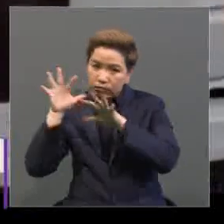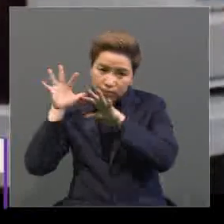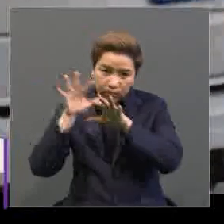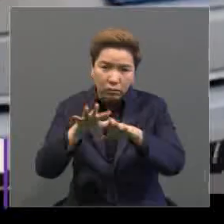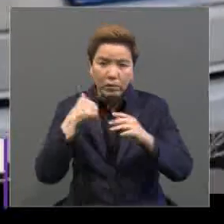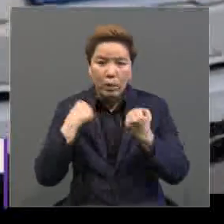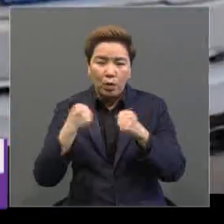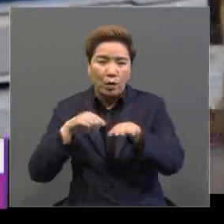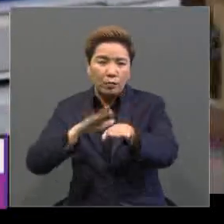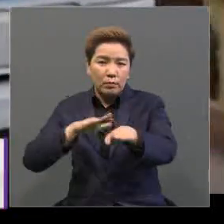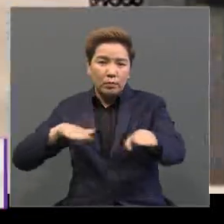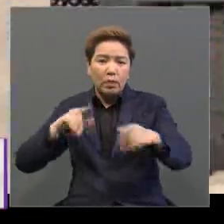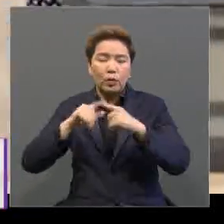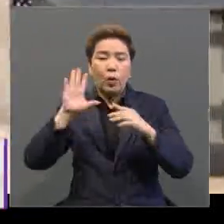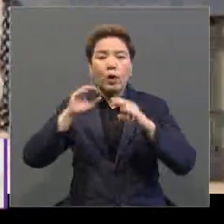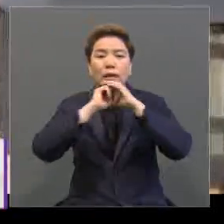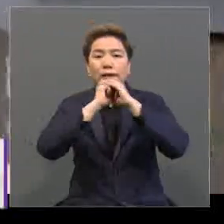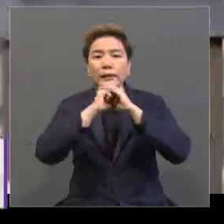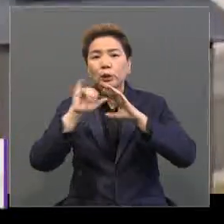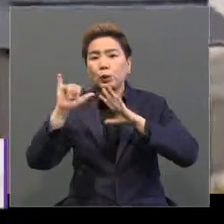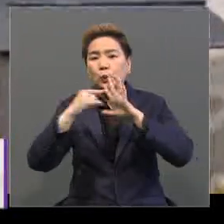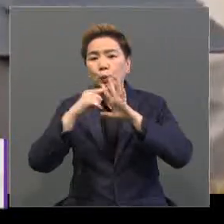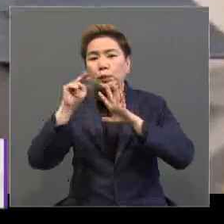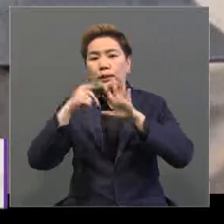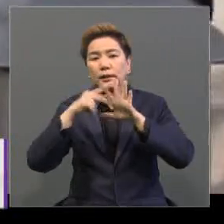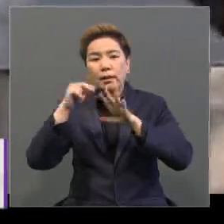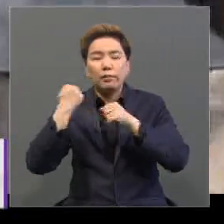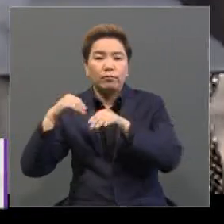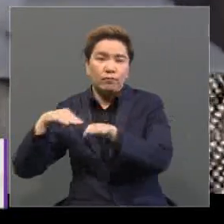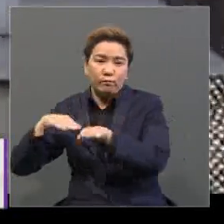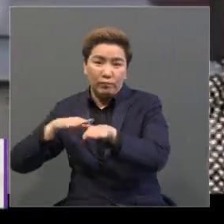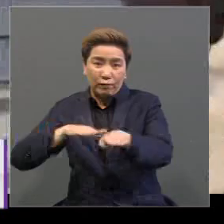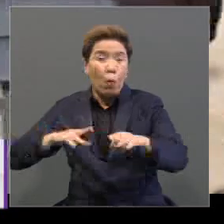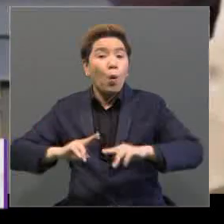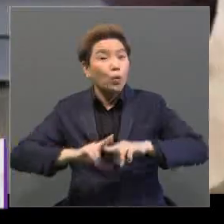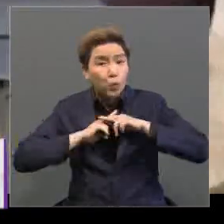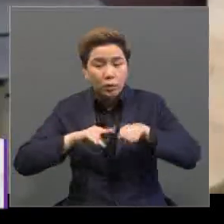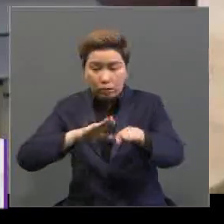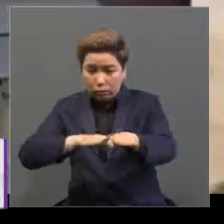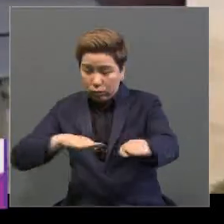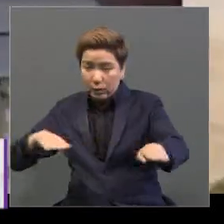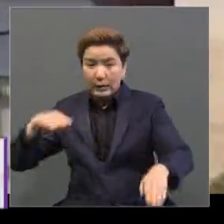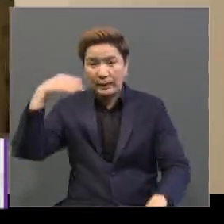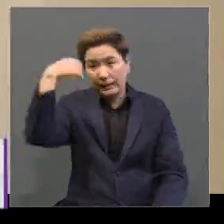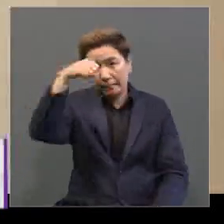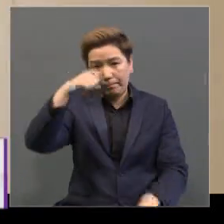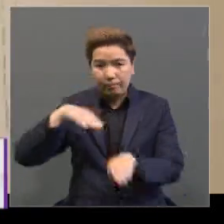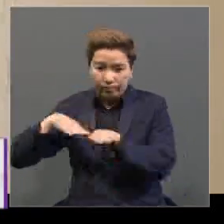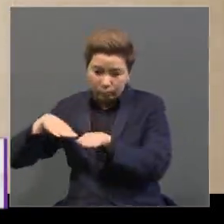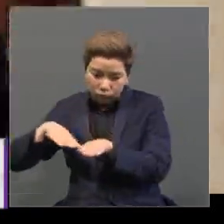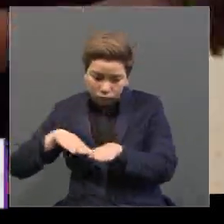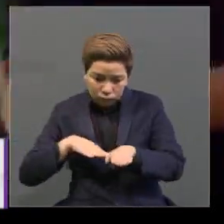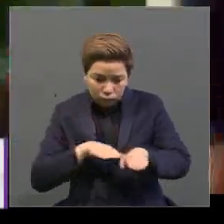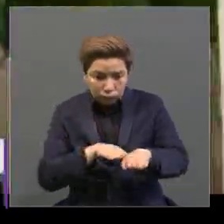มีคาราวานนักท่องเที่ยวจากมณฑลยูนานจากประเทศจีนนะครับเดินทางมาด้วยรถยนต์ส่วนตัวจำนวนกว่า10คันนะครับ